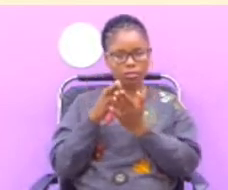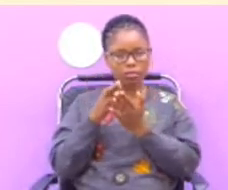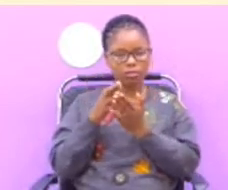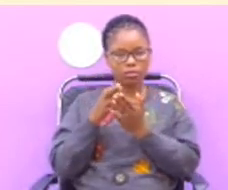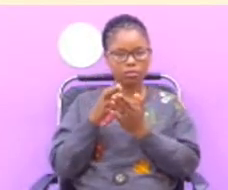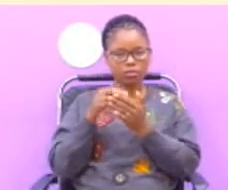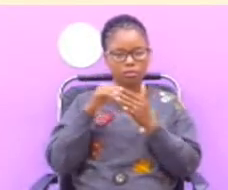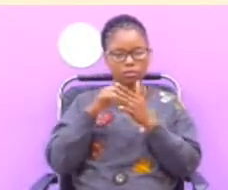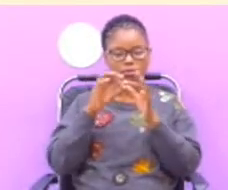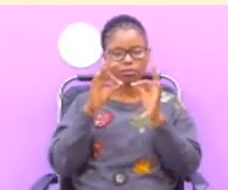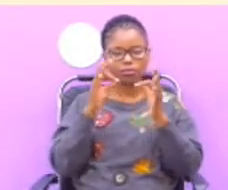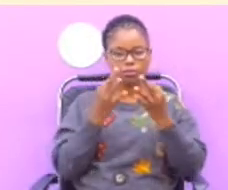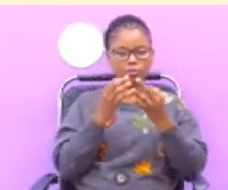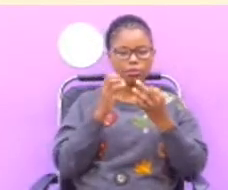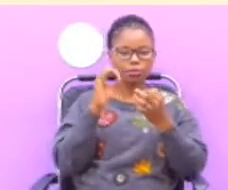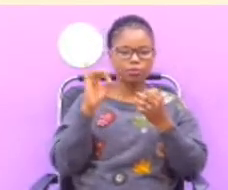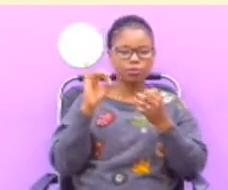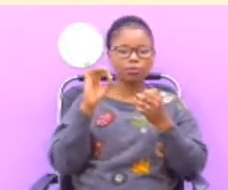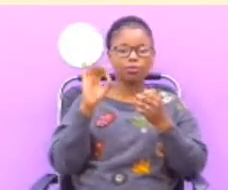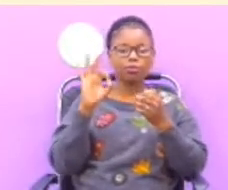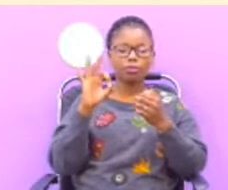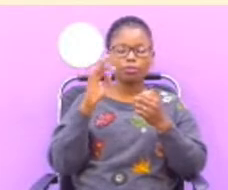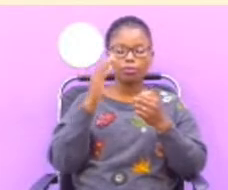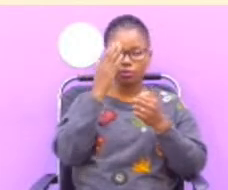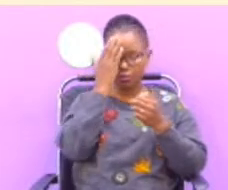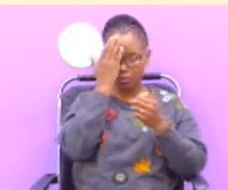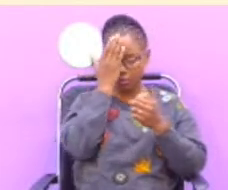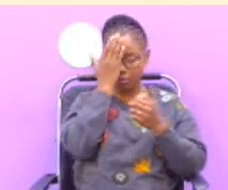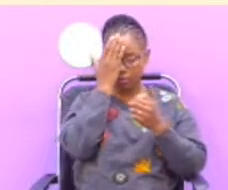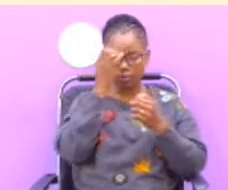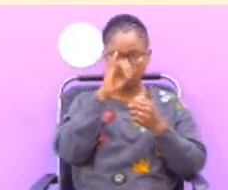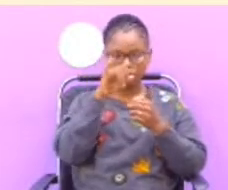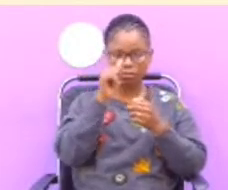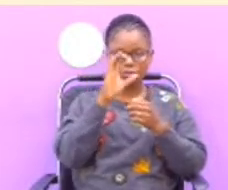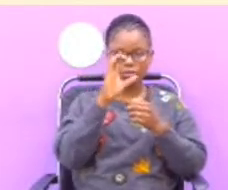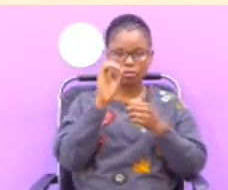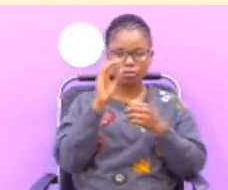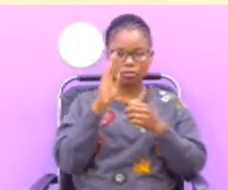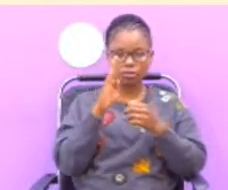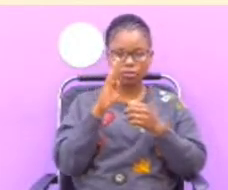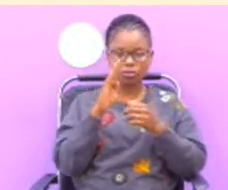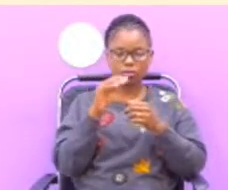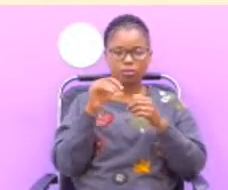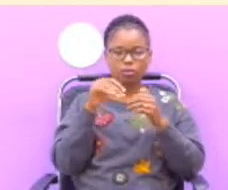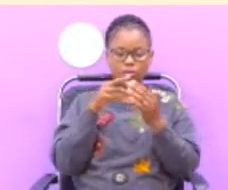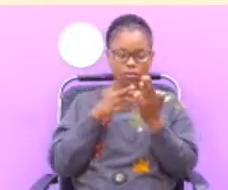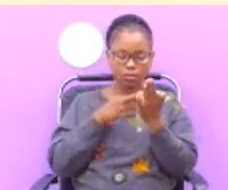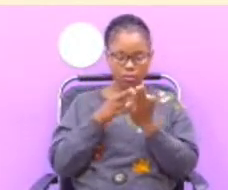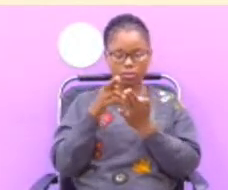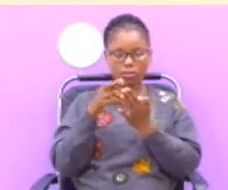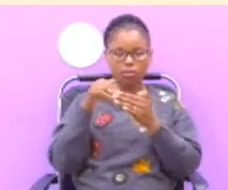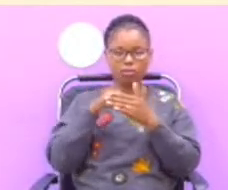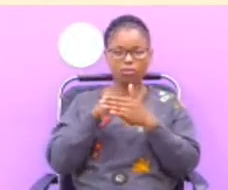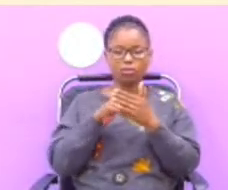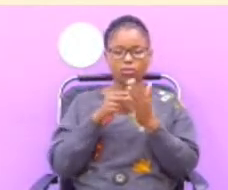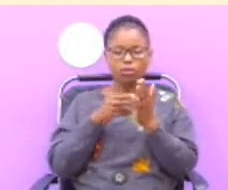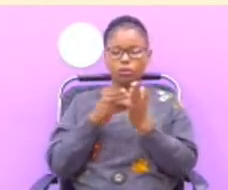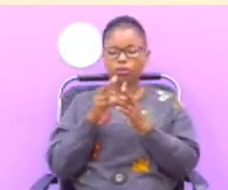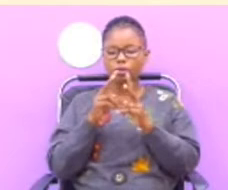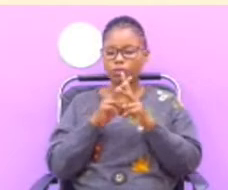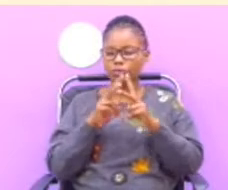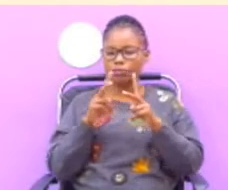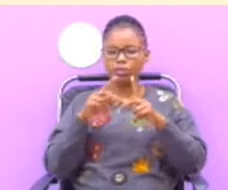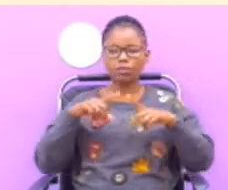ĩno ya Jakubu, mbarĩ ya Isiraeli ĩno ĩtekũninwo o kũninwo, nĩ ũkorwo thingu-inĩ na ũtheru-inĩ. Mbarĩ ĩno ya